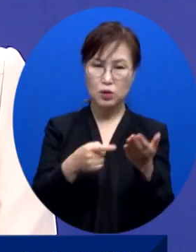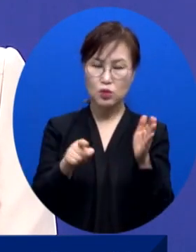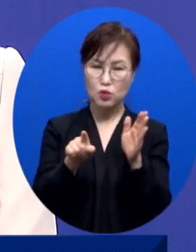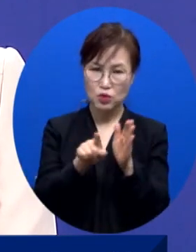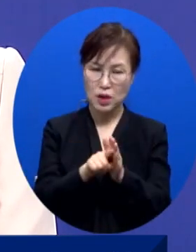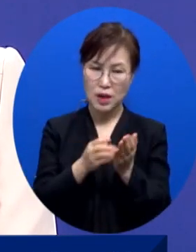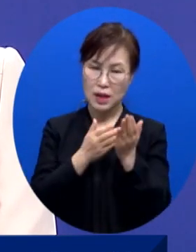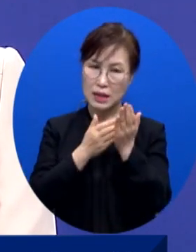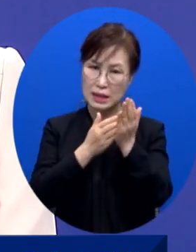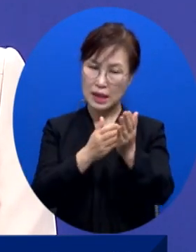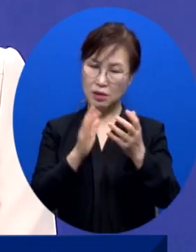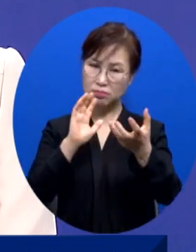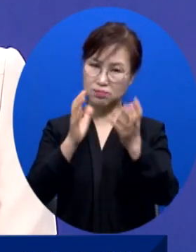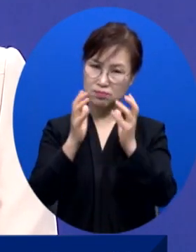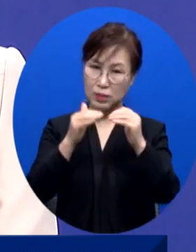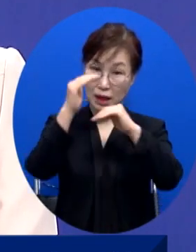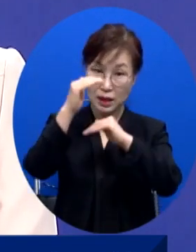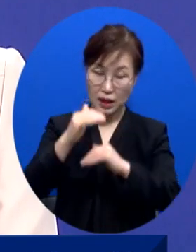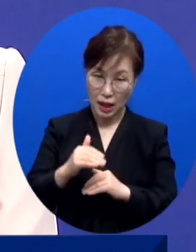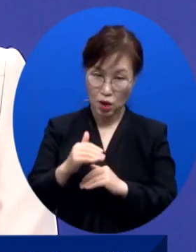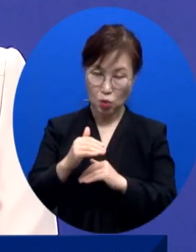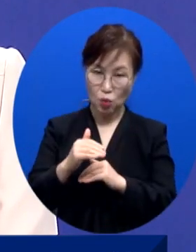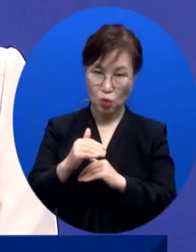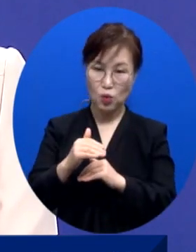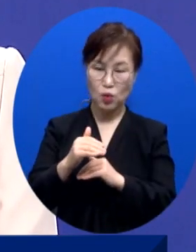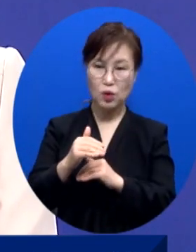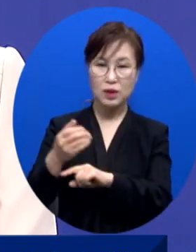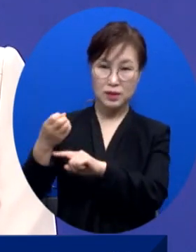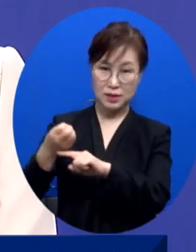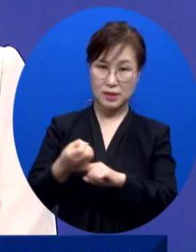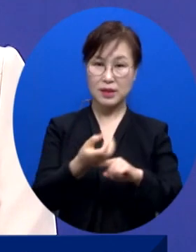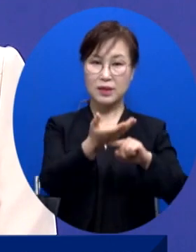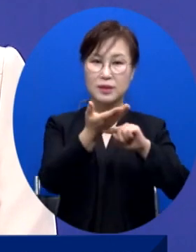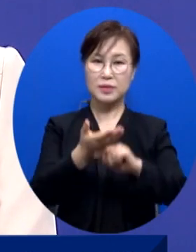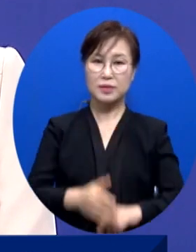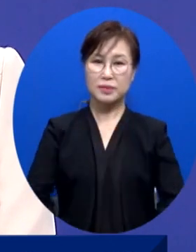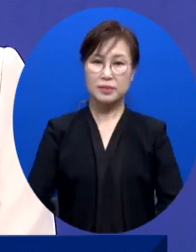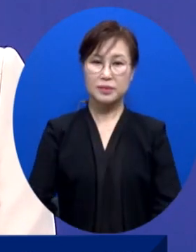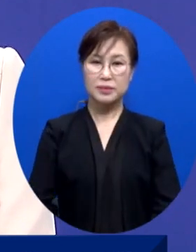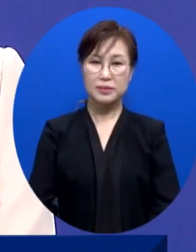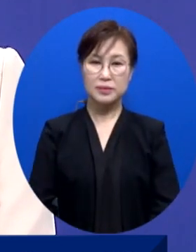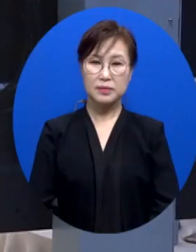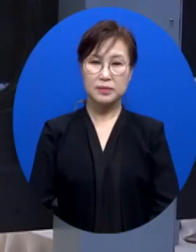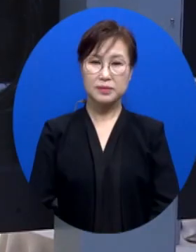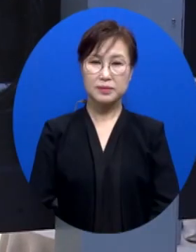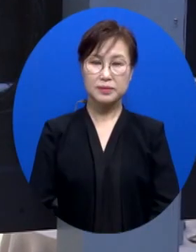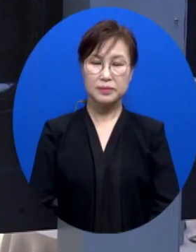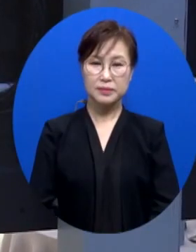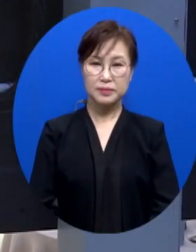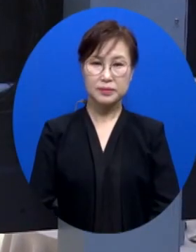어떤 제안과 논의가 있었을까요? 포럼 주요 내용을 최대진 기자가 전합니다.